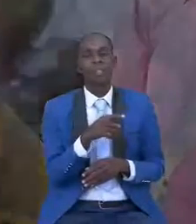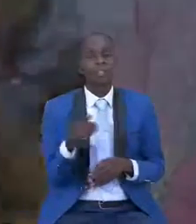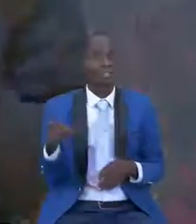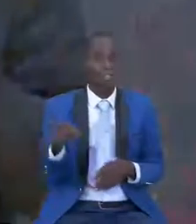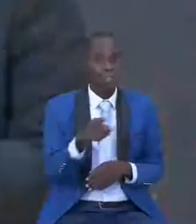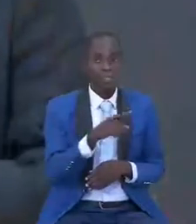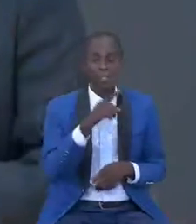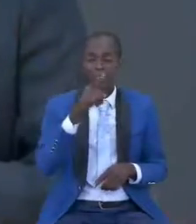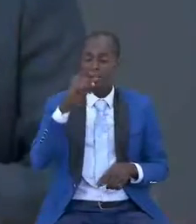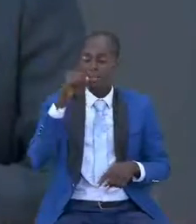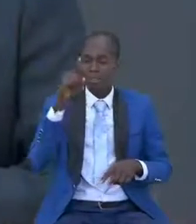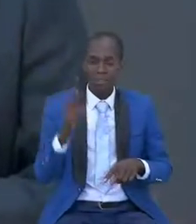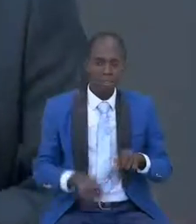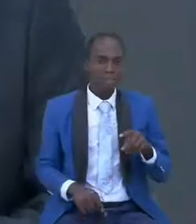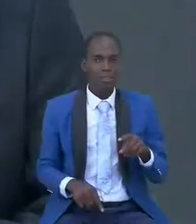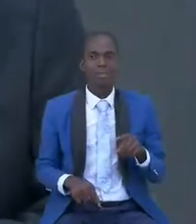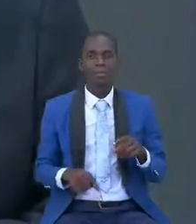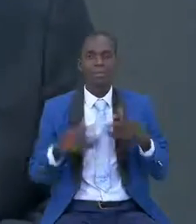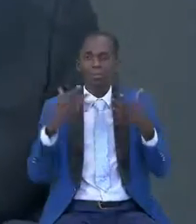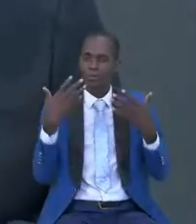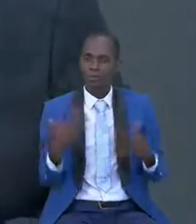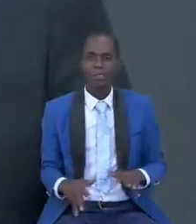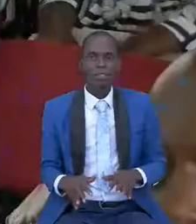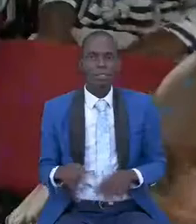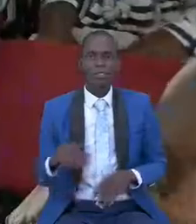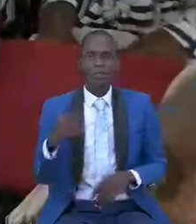Ils ne peuvent pas t'achever.